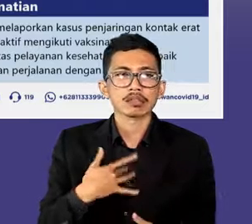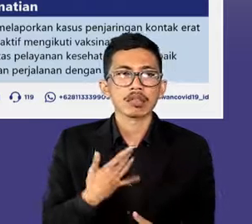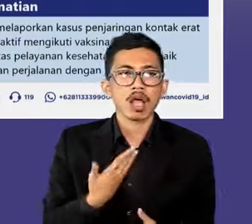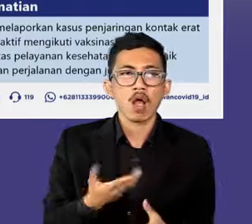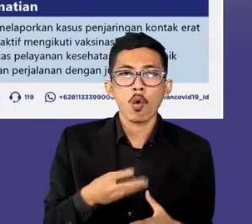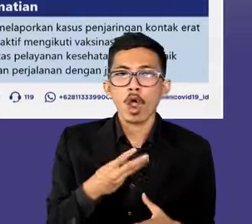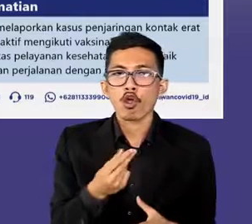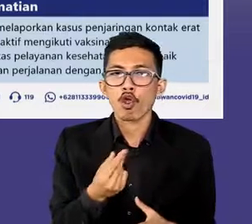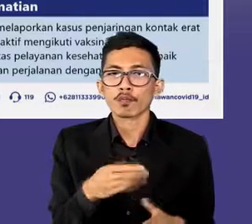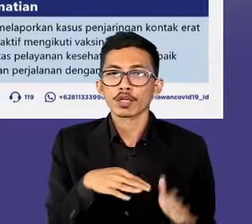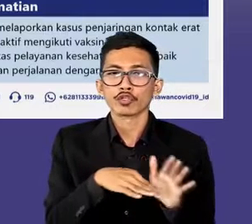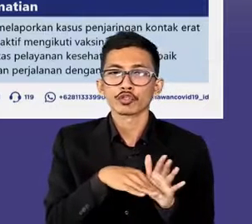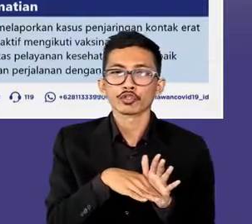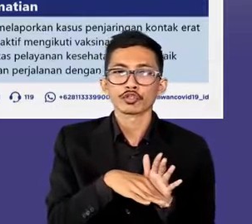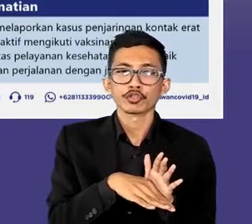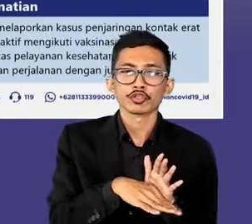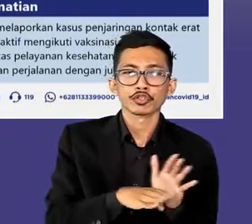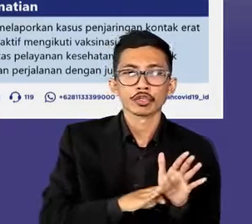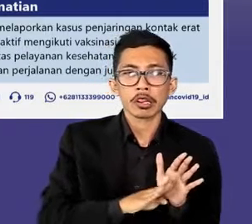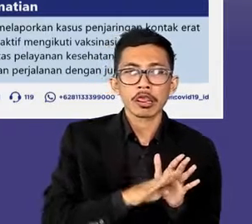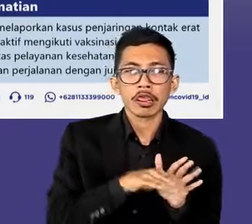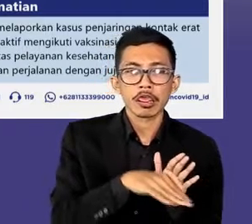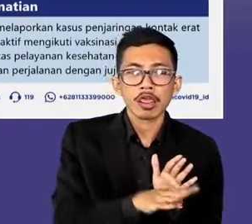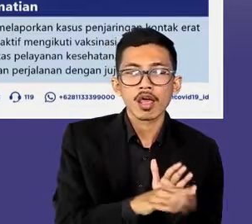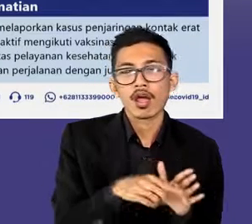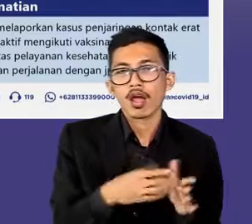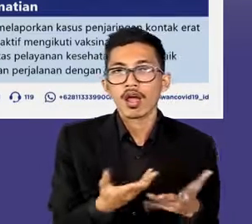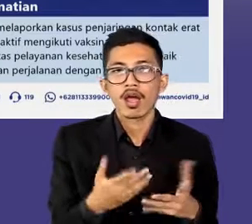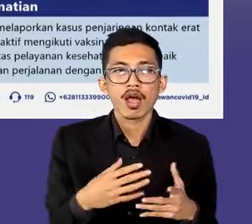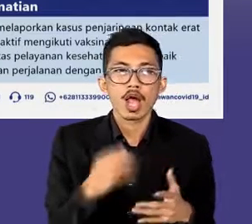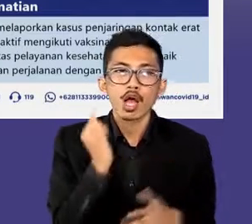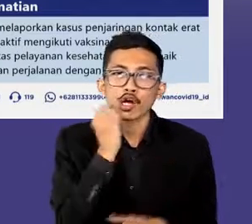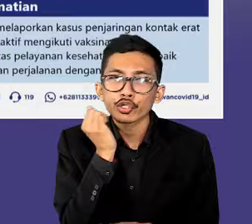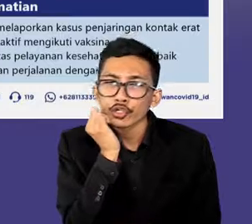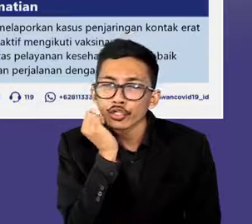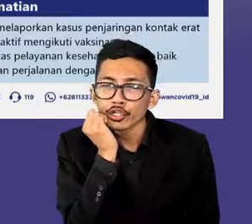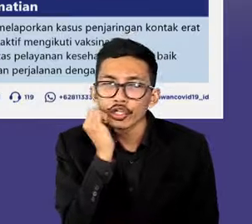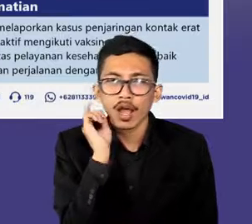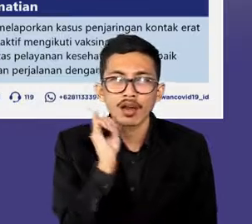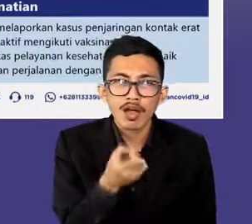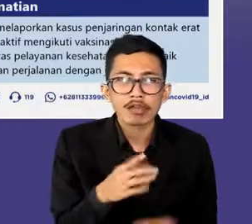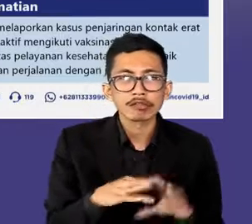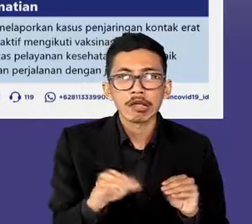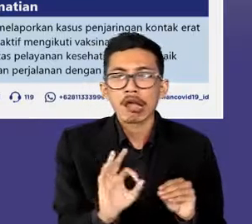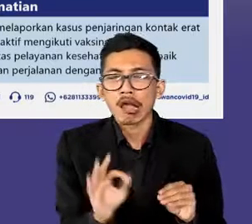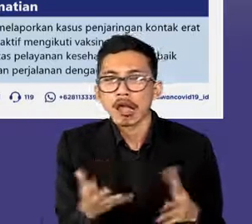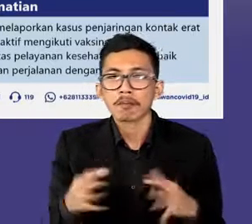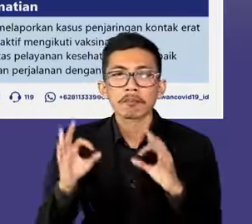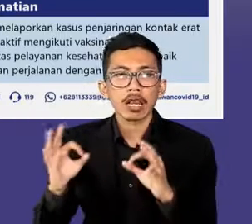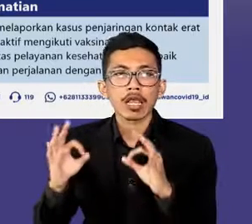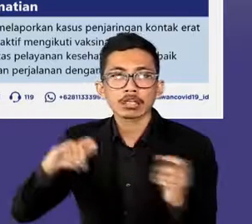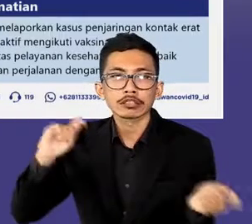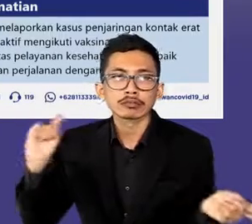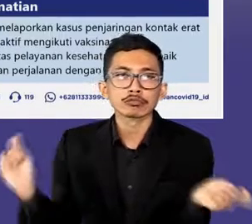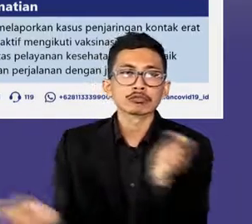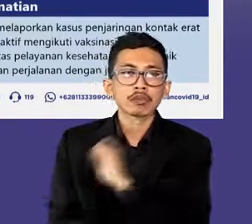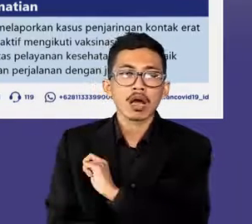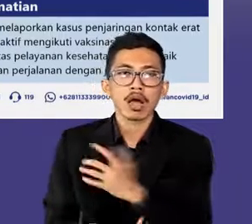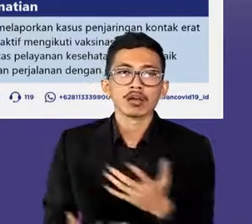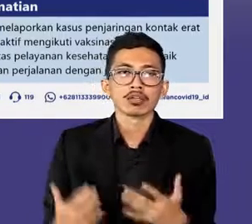pertumbuhan ekonomi peningkatan angka pengangguran perubahan sistem pendidikan isolasi sosial maupun